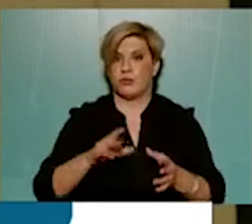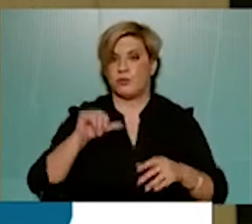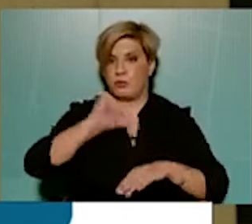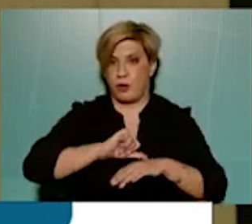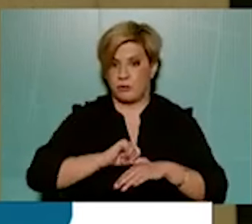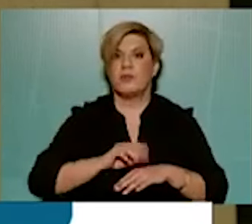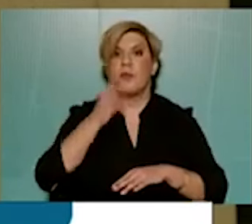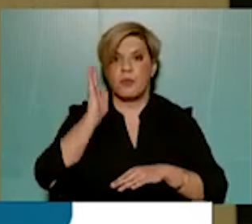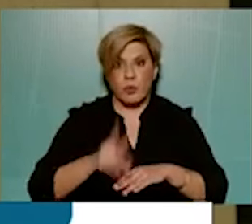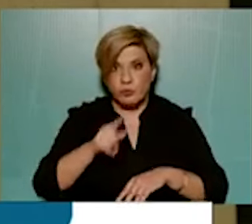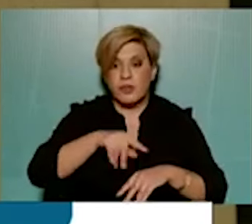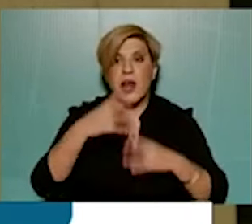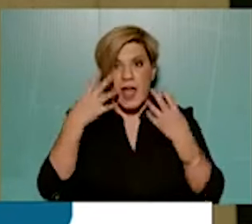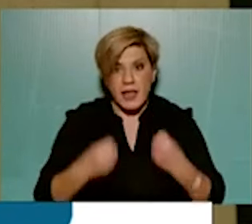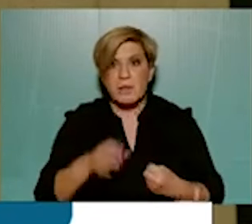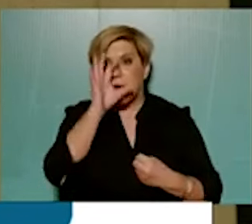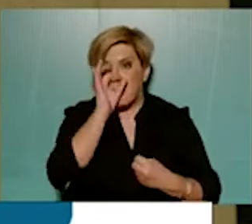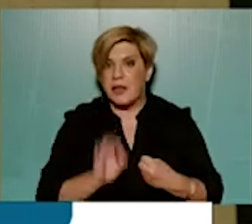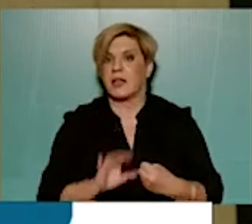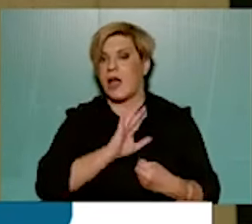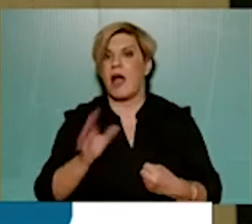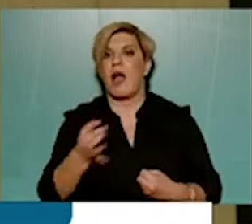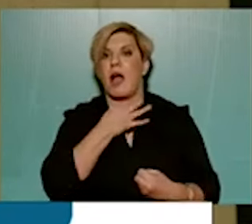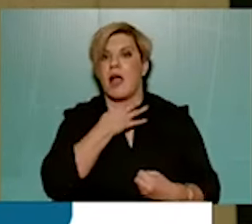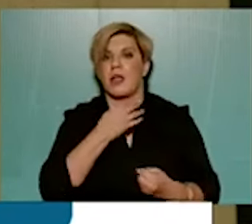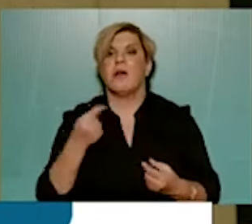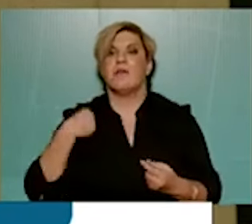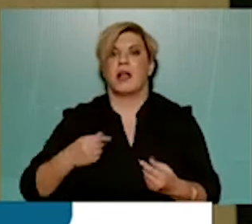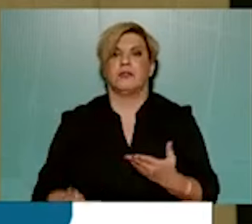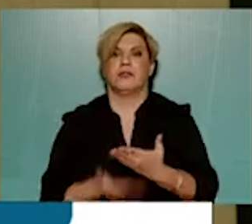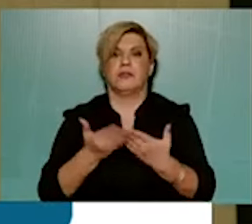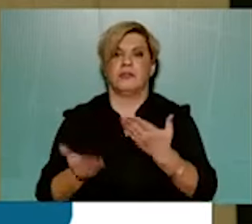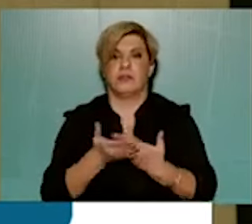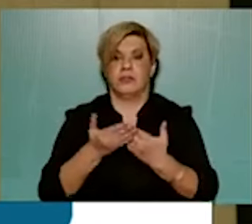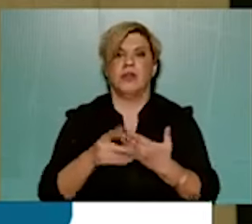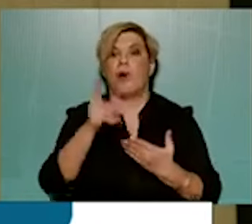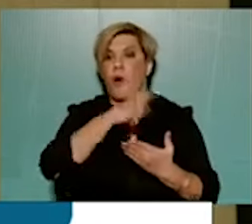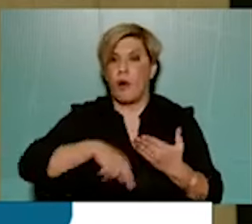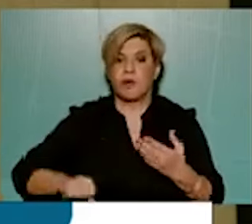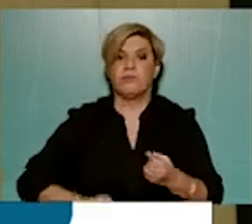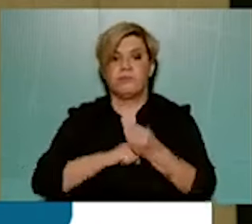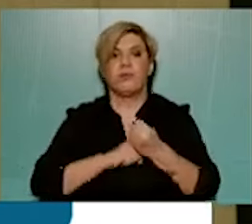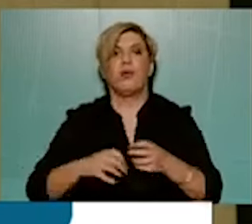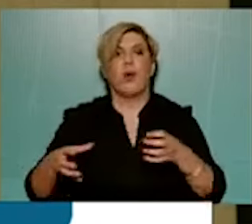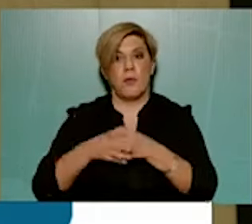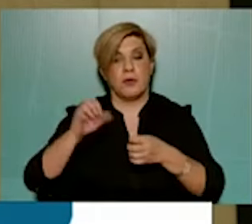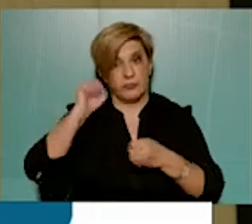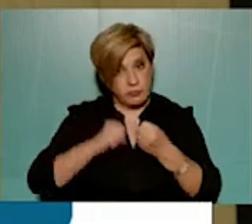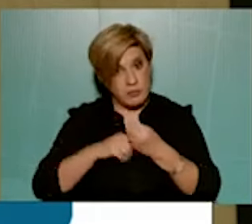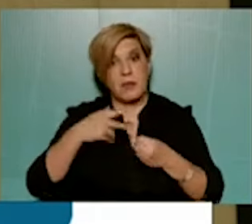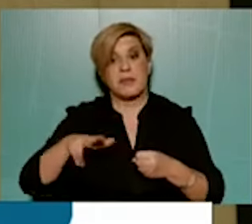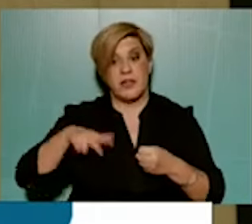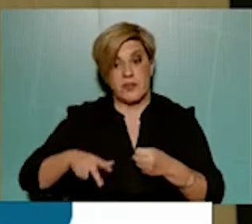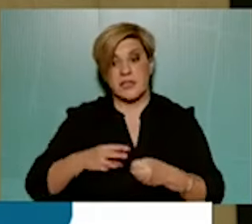πόλης, που θα μπορούσε να αποτελέσει ένα πραγματικά αναγκαίο πνεύμονα πρασίνου. Πορεία που στήριξαν όλα τα υπόλοιπα κόμματα, από